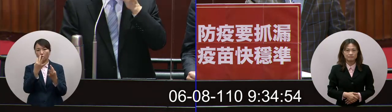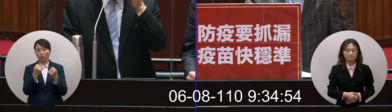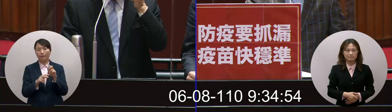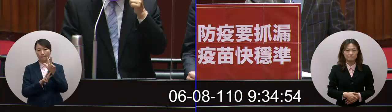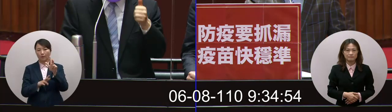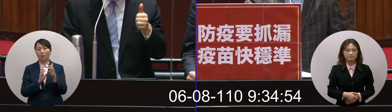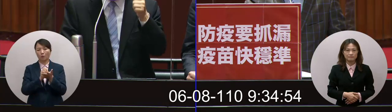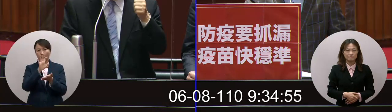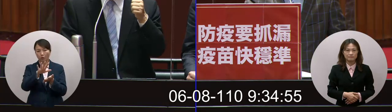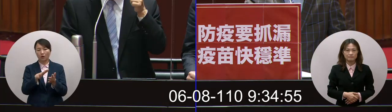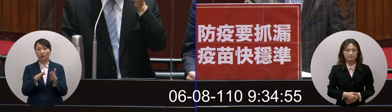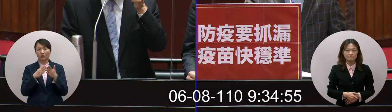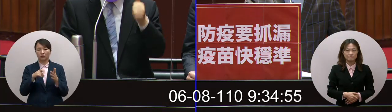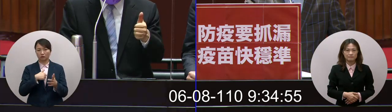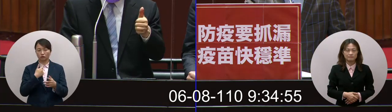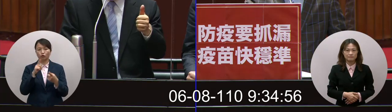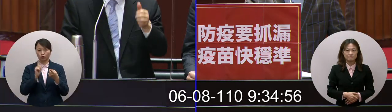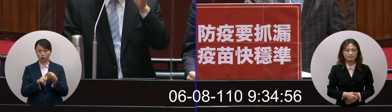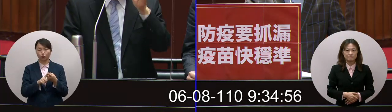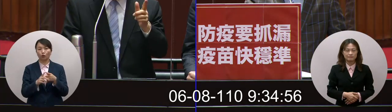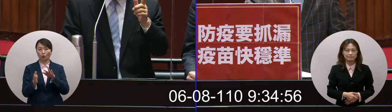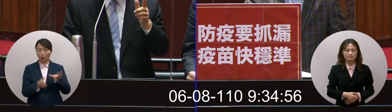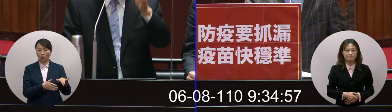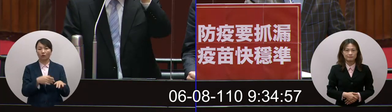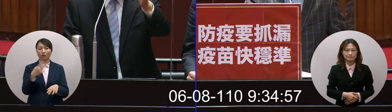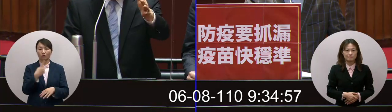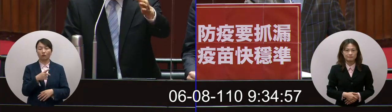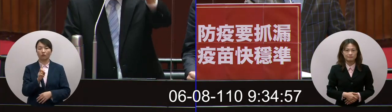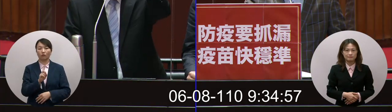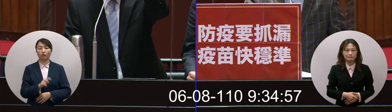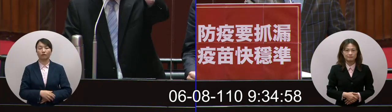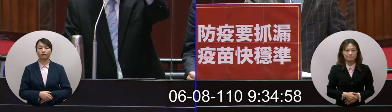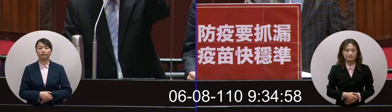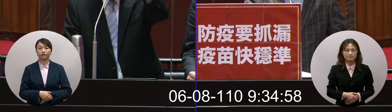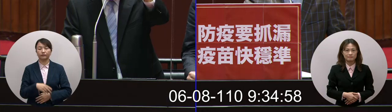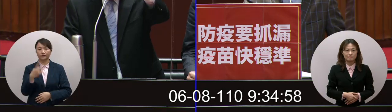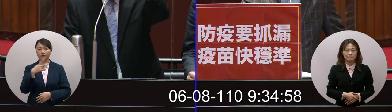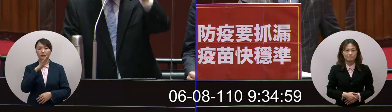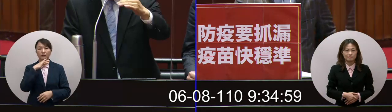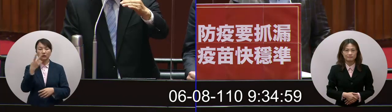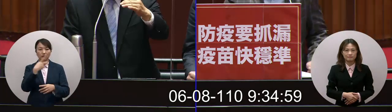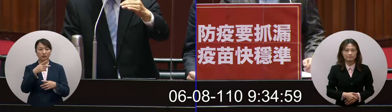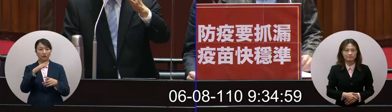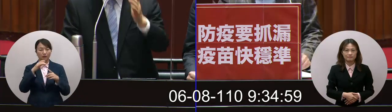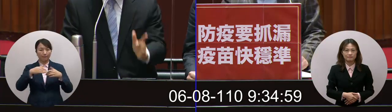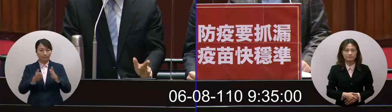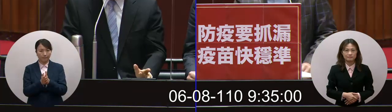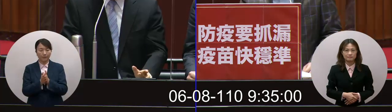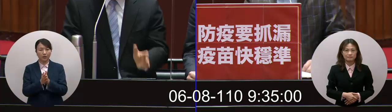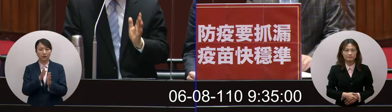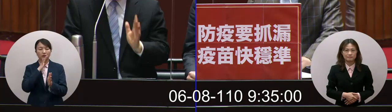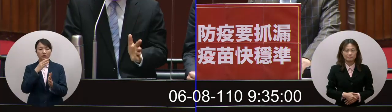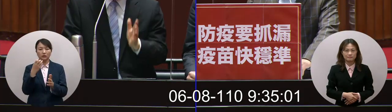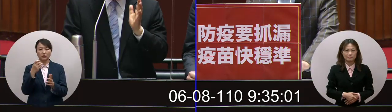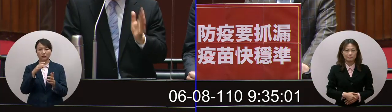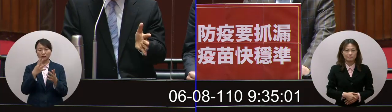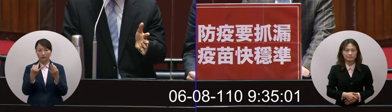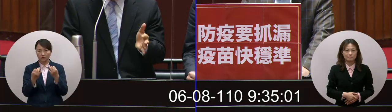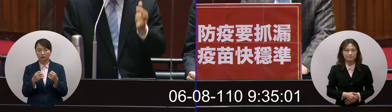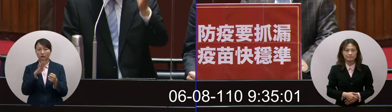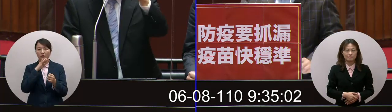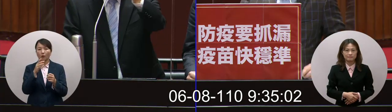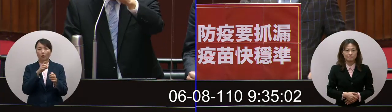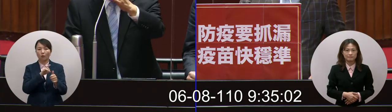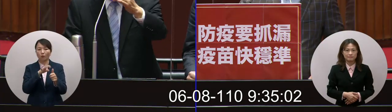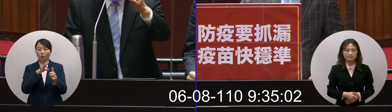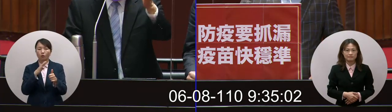布上权威、上正确。外，阁有咱甚至即时更正，甚至透